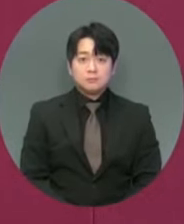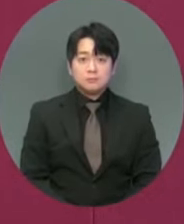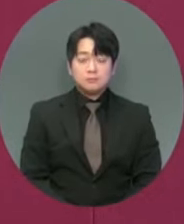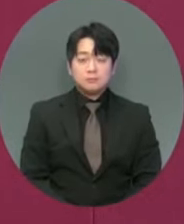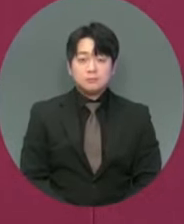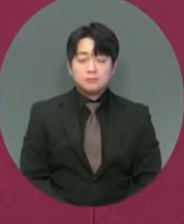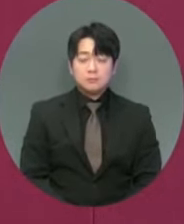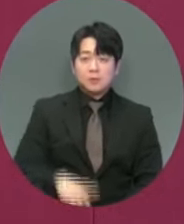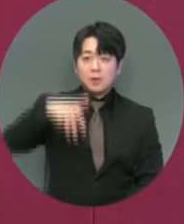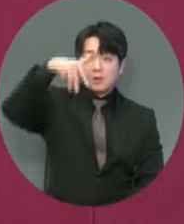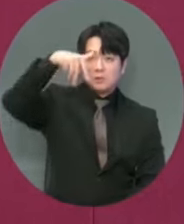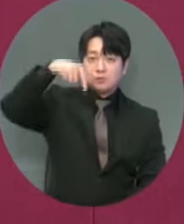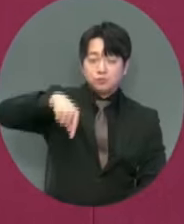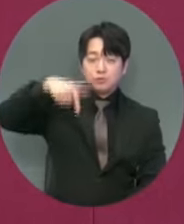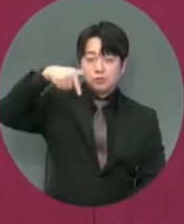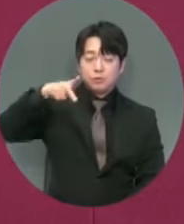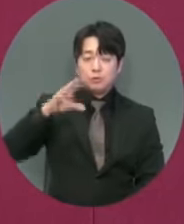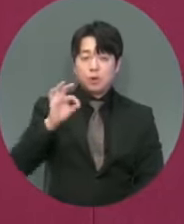추경호 의원,